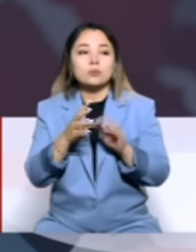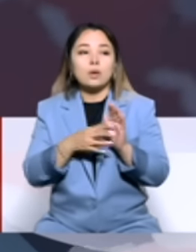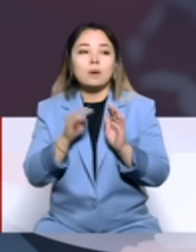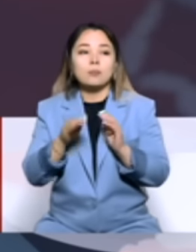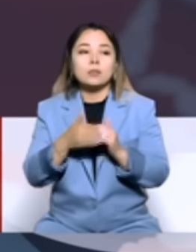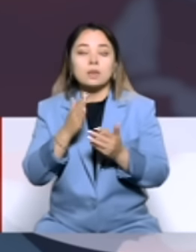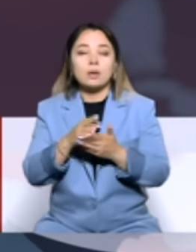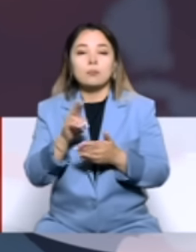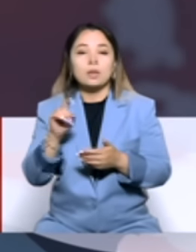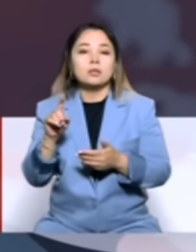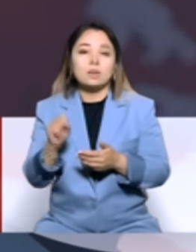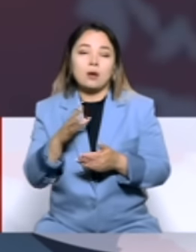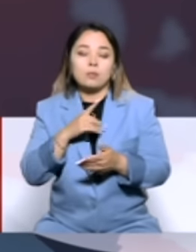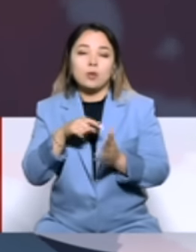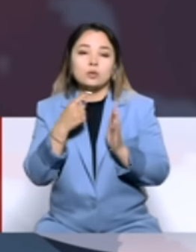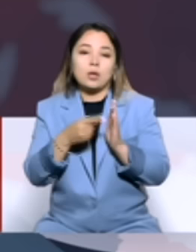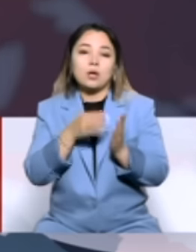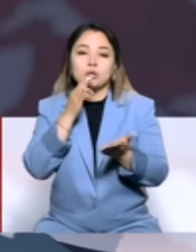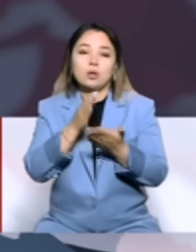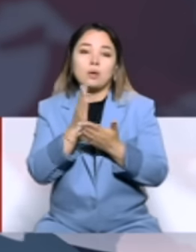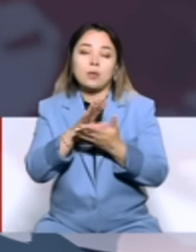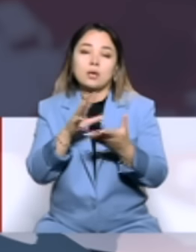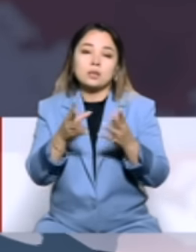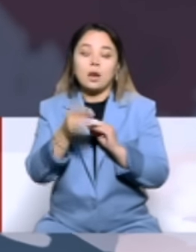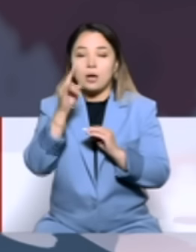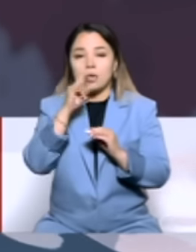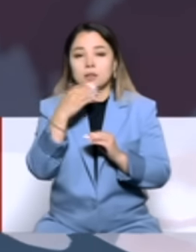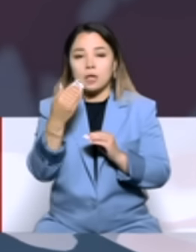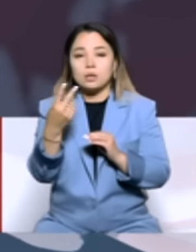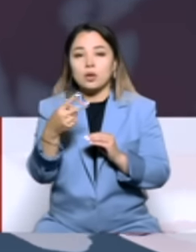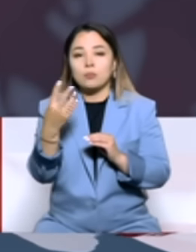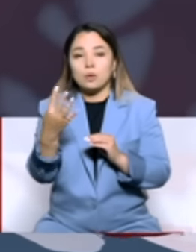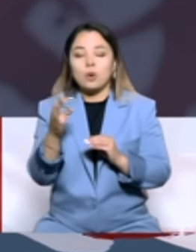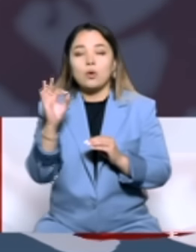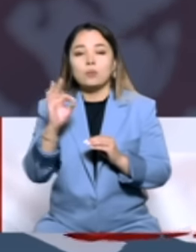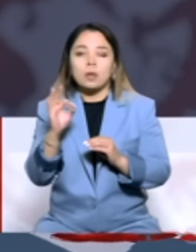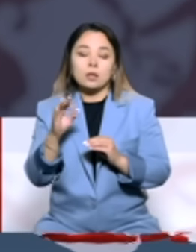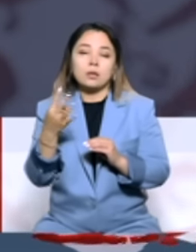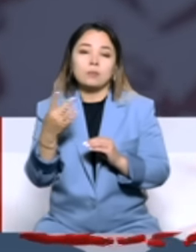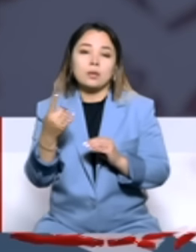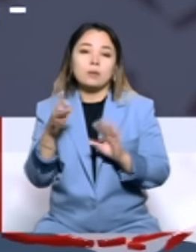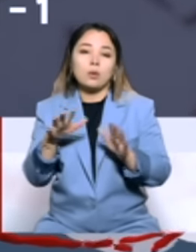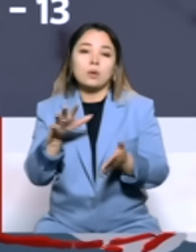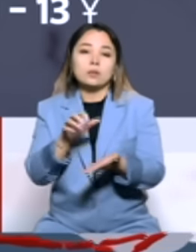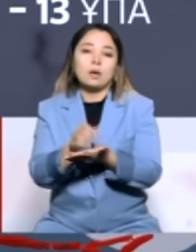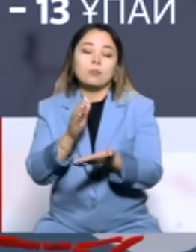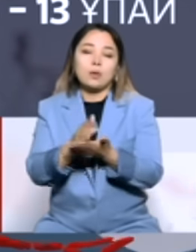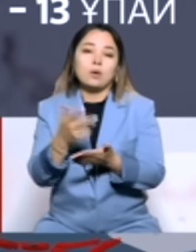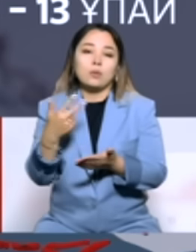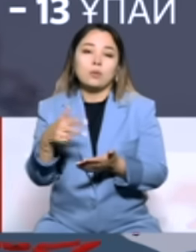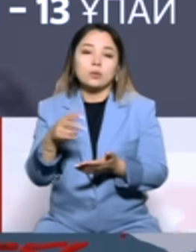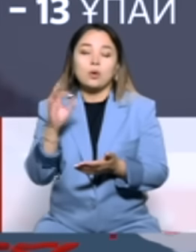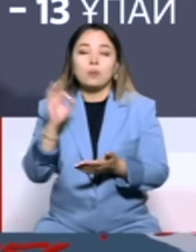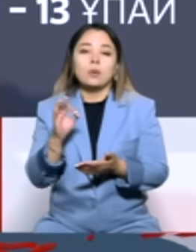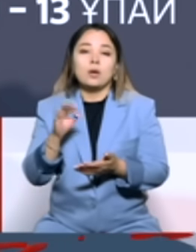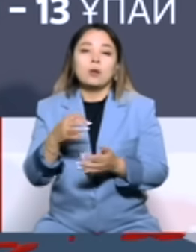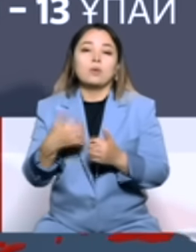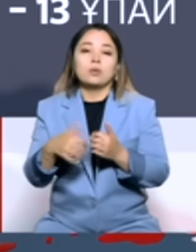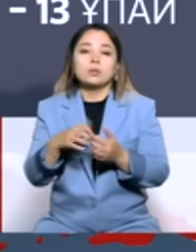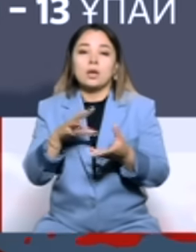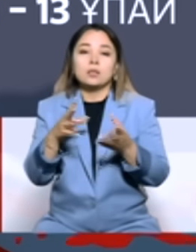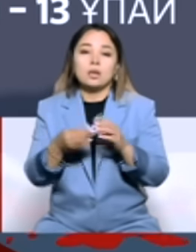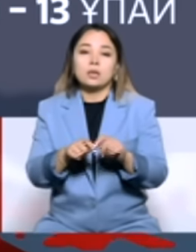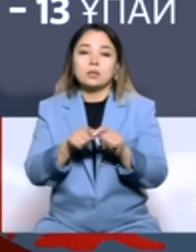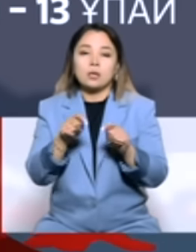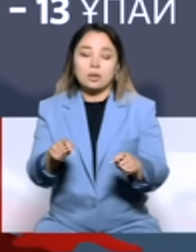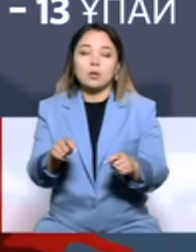алушы ПИЗА сұрақтарына жауап берді. Нәтижесінде Қазақстан 24 ұпаймен 41-ші орын алған. Бұл 33 ұпай деп белгіленген орташа нәтижеден